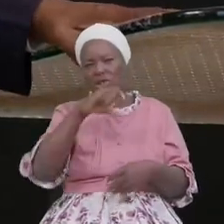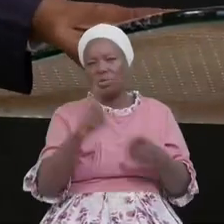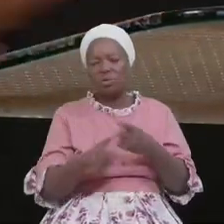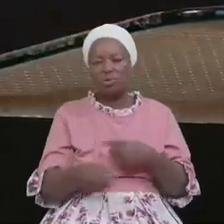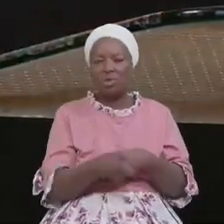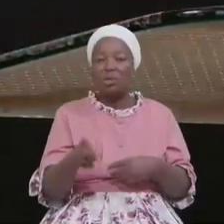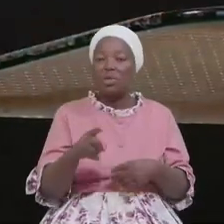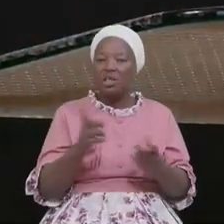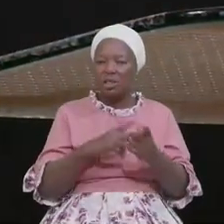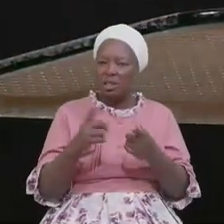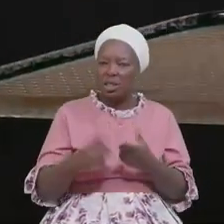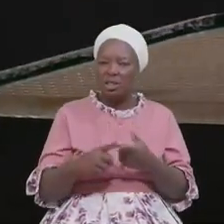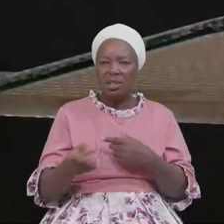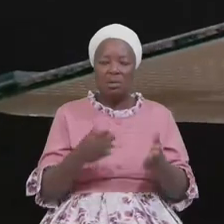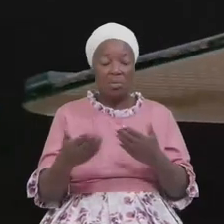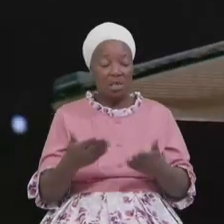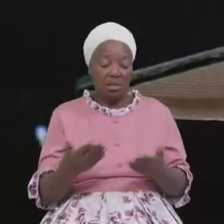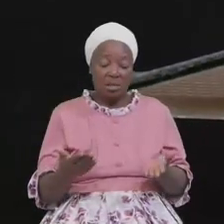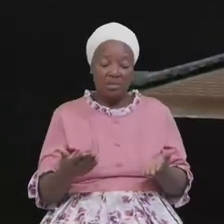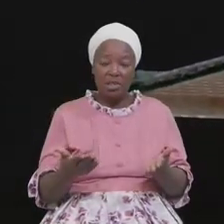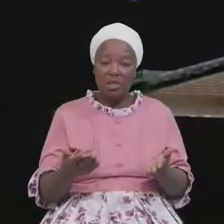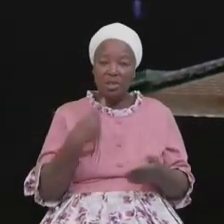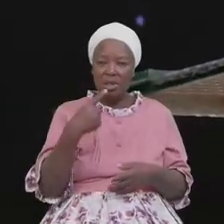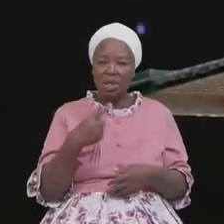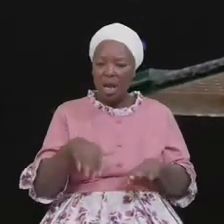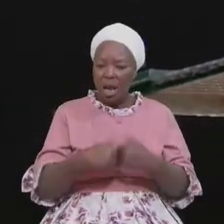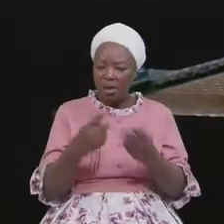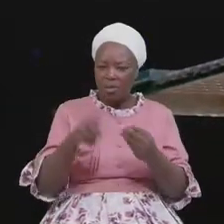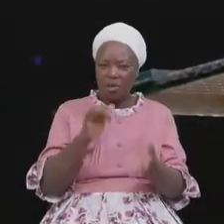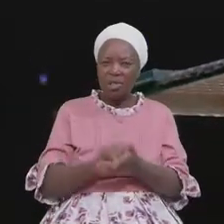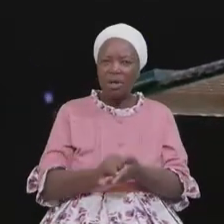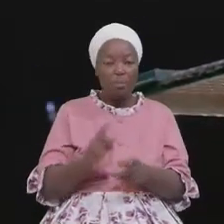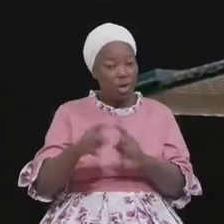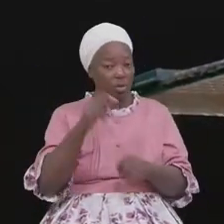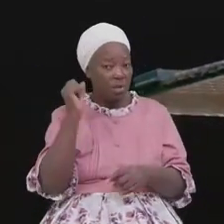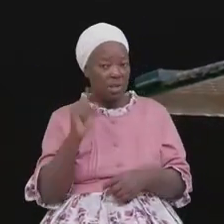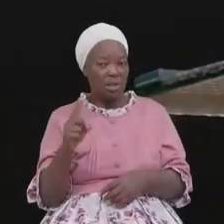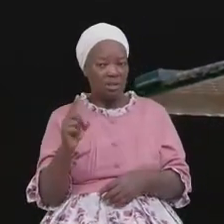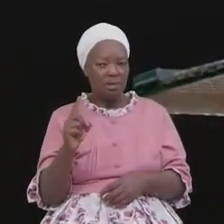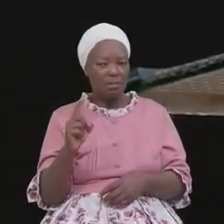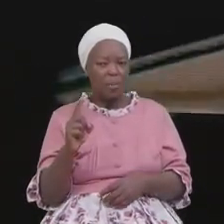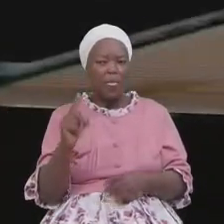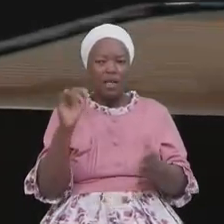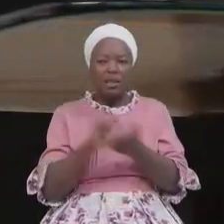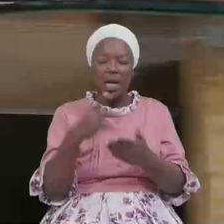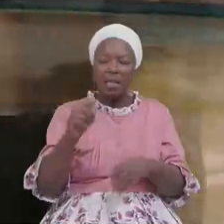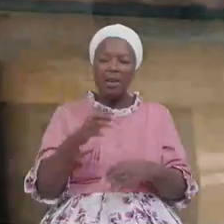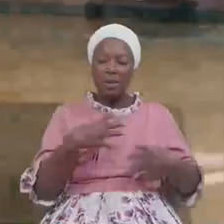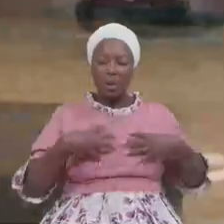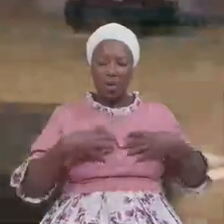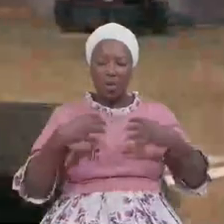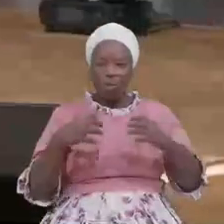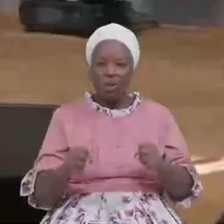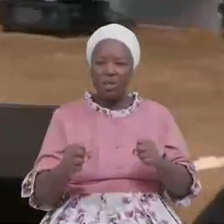gens-là, ils peuvent dire, oh, et cela. Mais vous comprenez que le courage dont nous